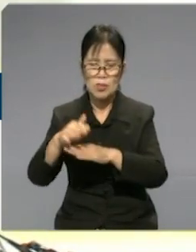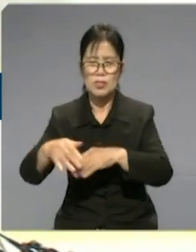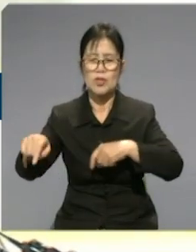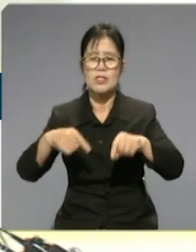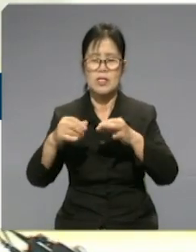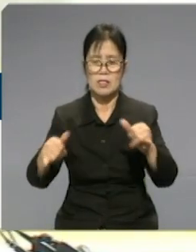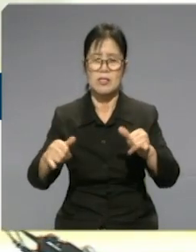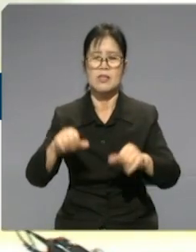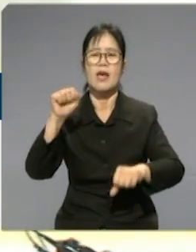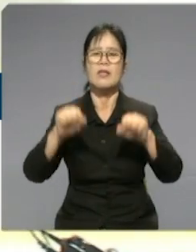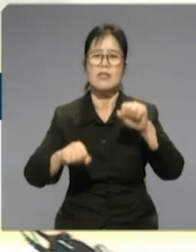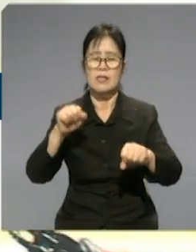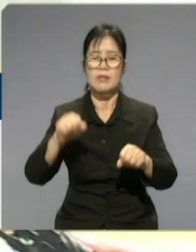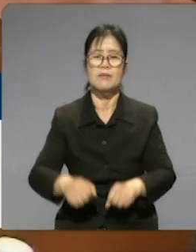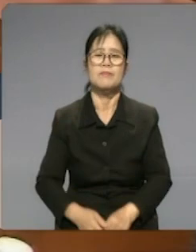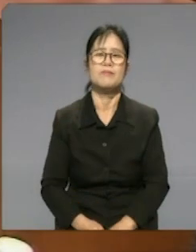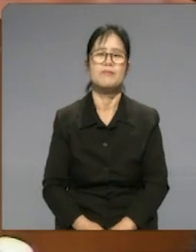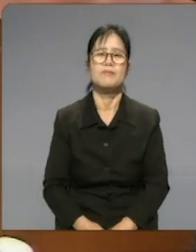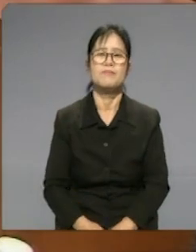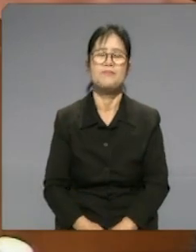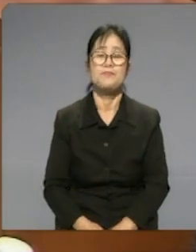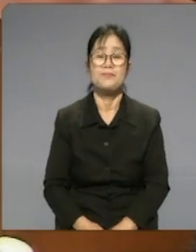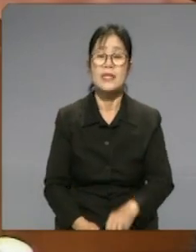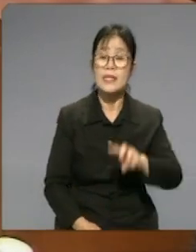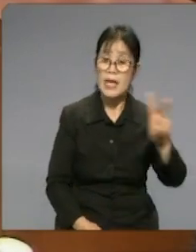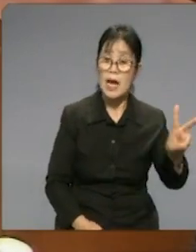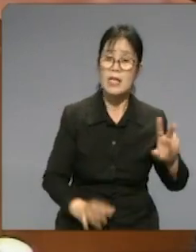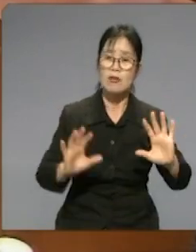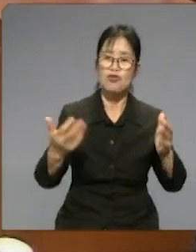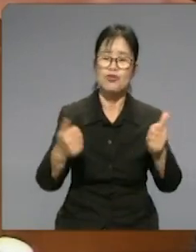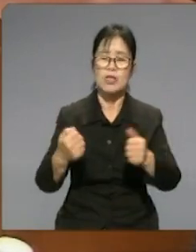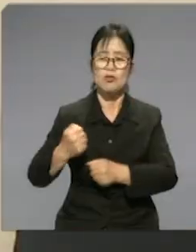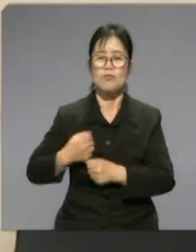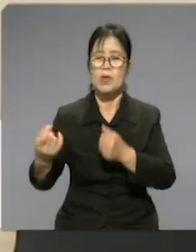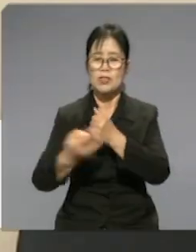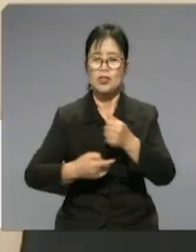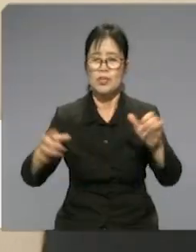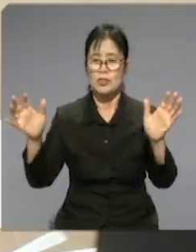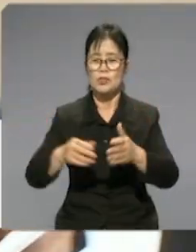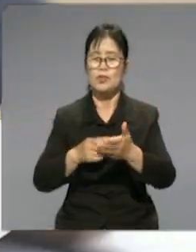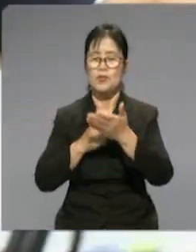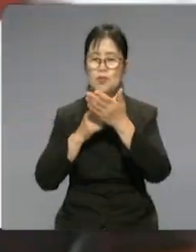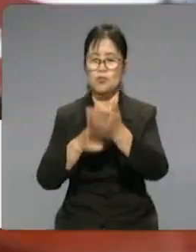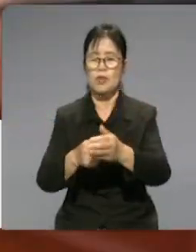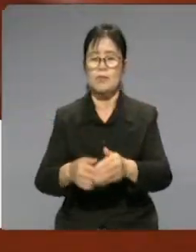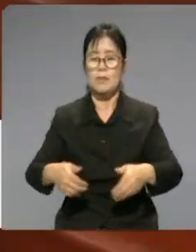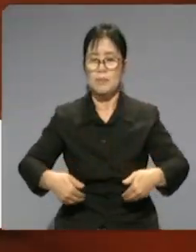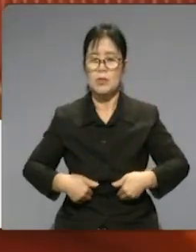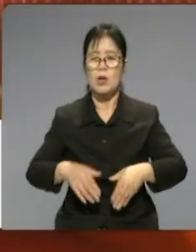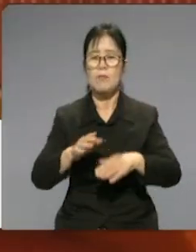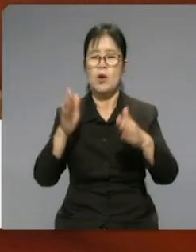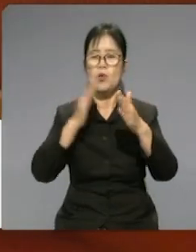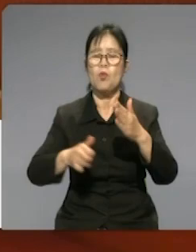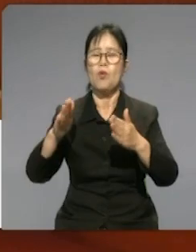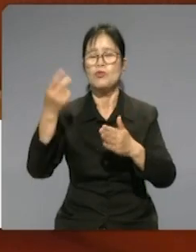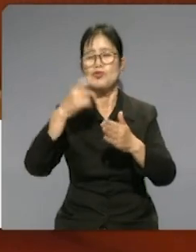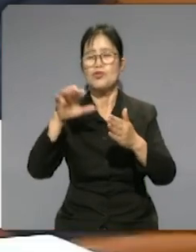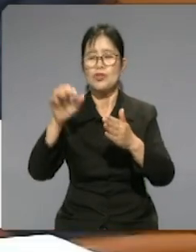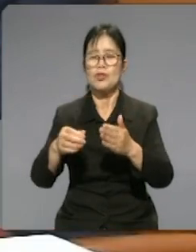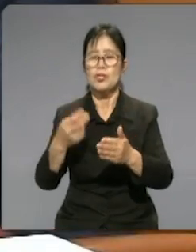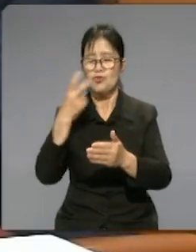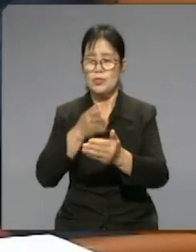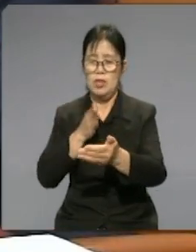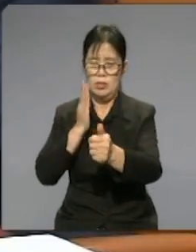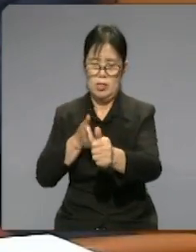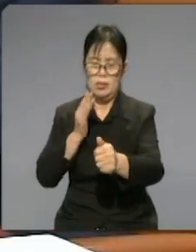정치인들이 하는 행태거든요 야당은 국회 국방위원회 소집도 요구하며 필요시 공수처의 수사 의뢰하겠다는